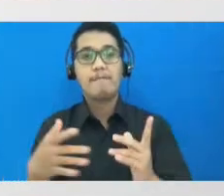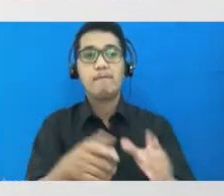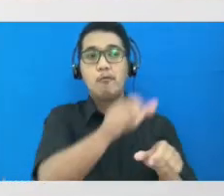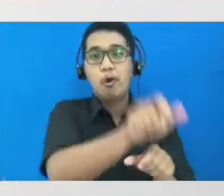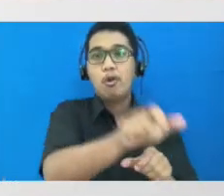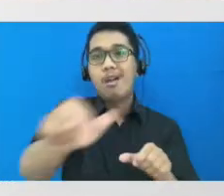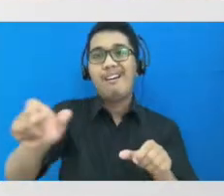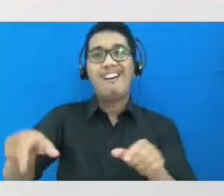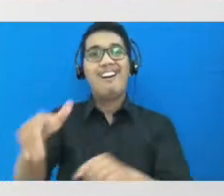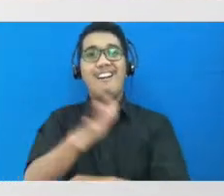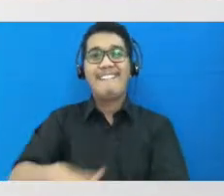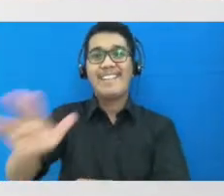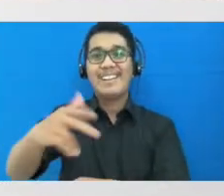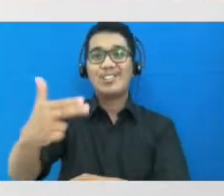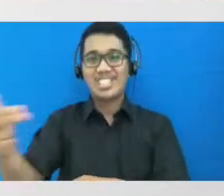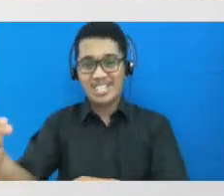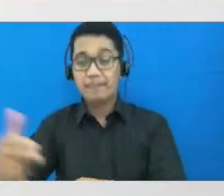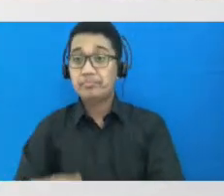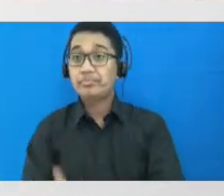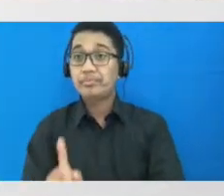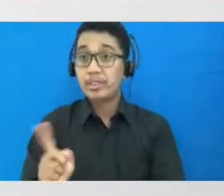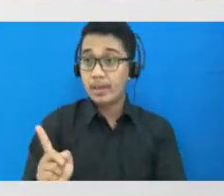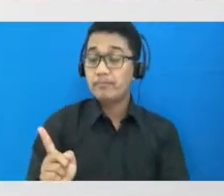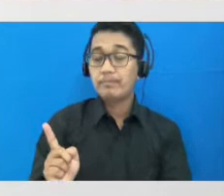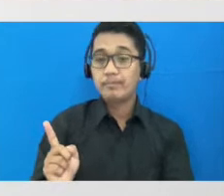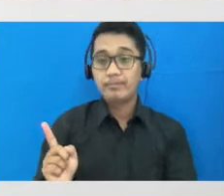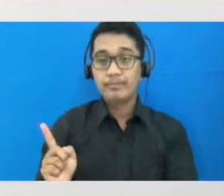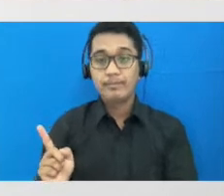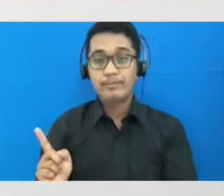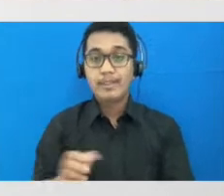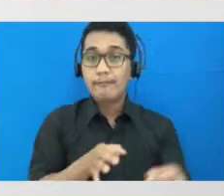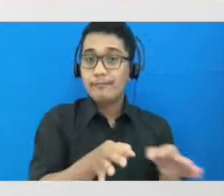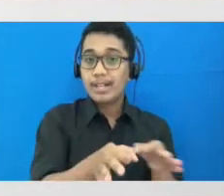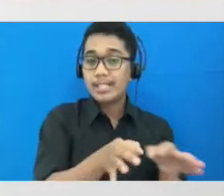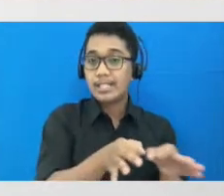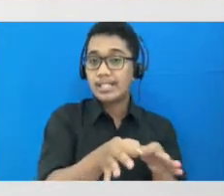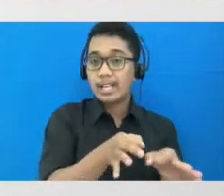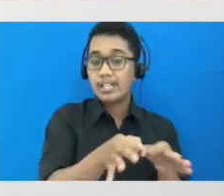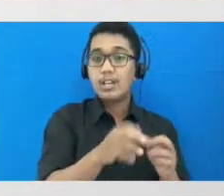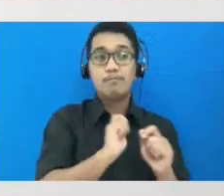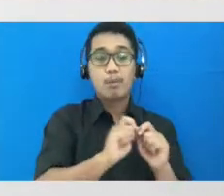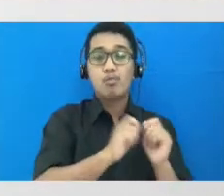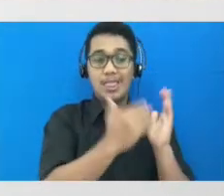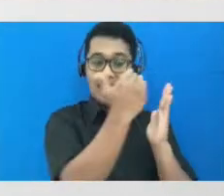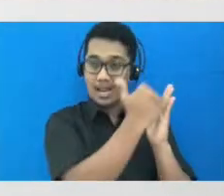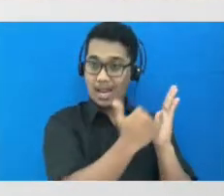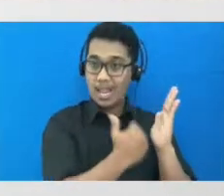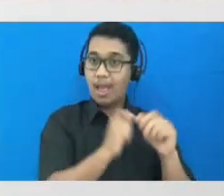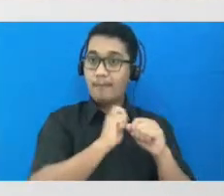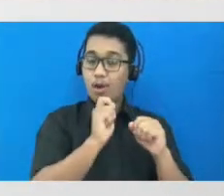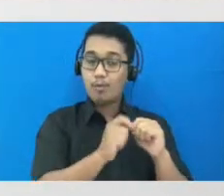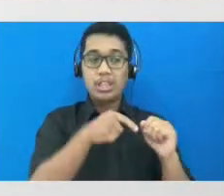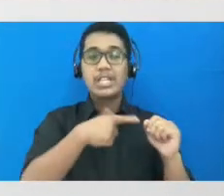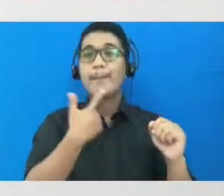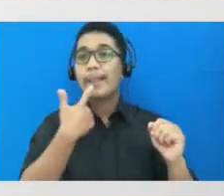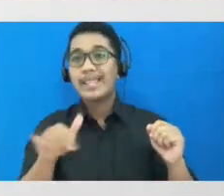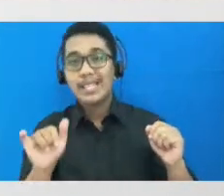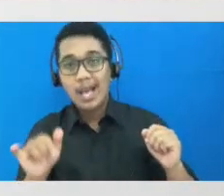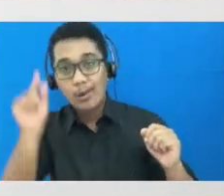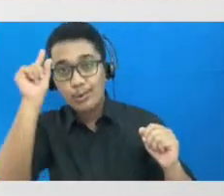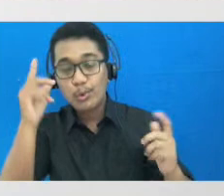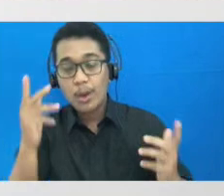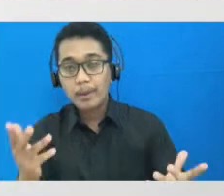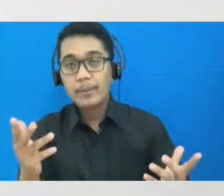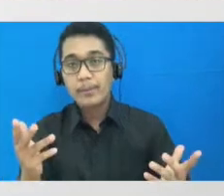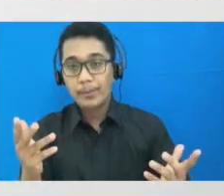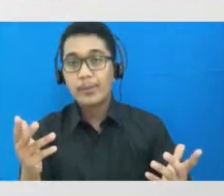di Indonesia. Dan oleh karena itu, fasilitasi dalam bentuk penyusunan kebijakan menjadi kunci penting. Dan juga